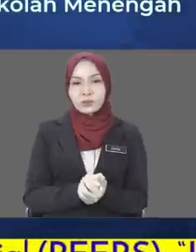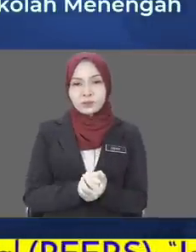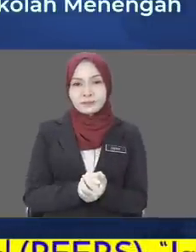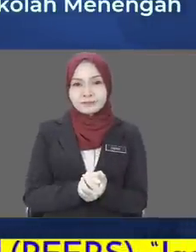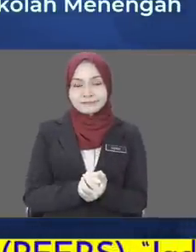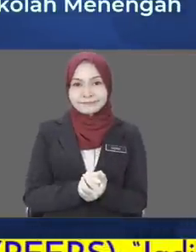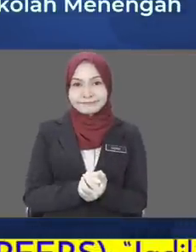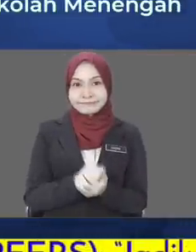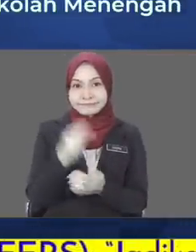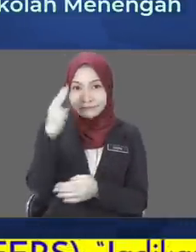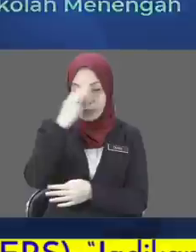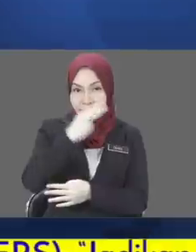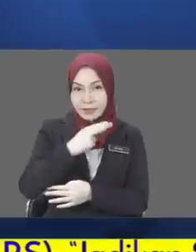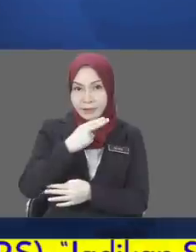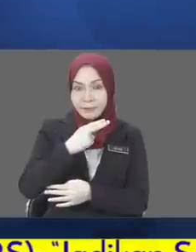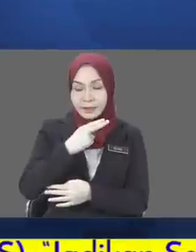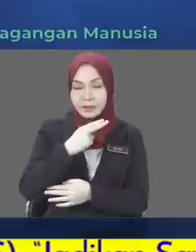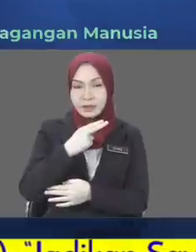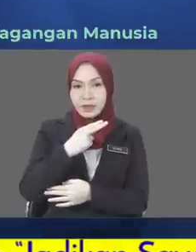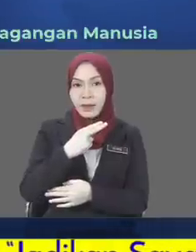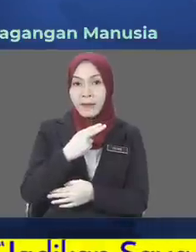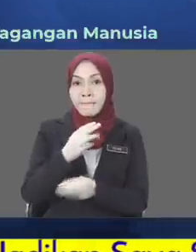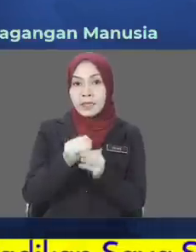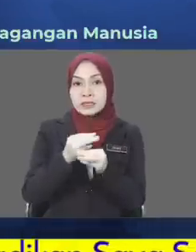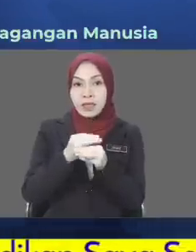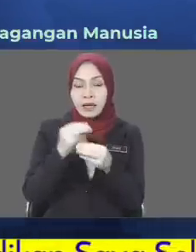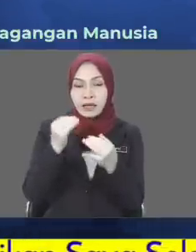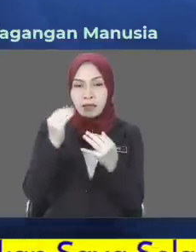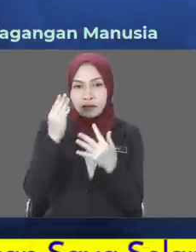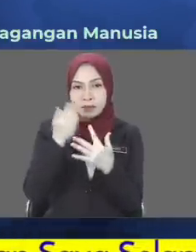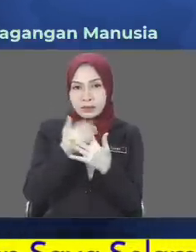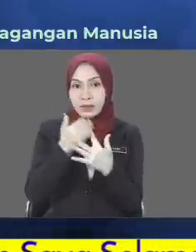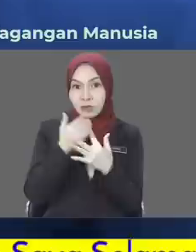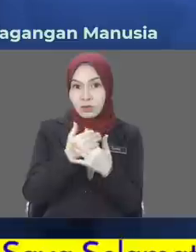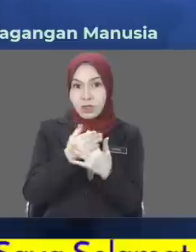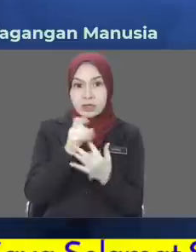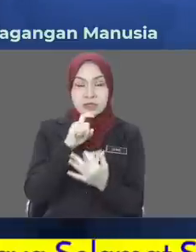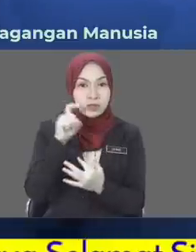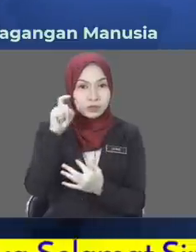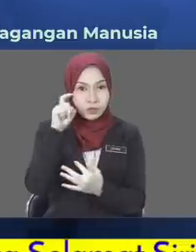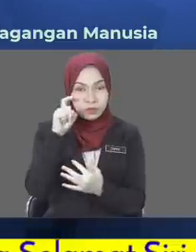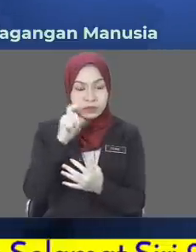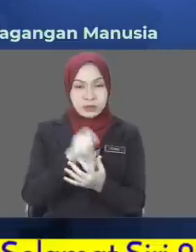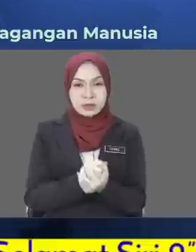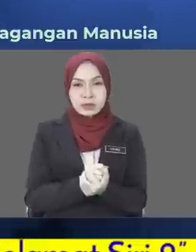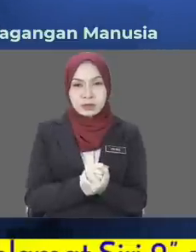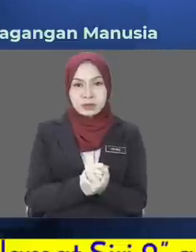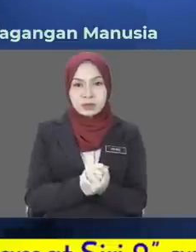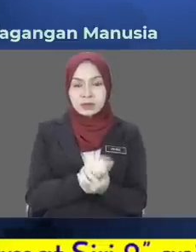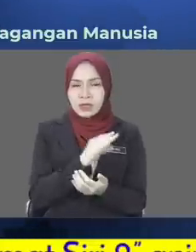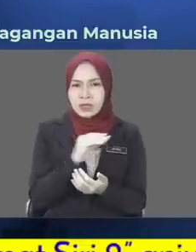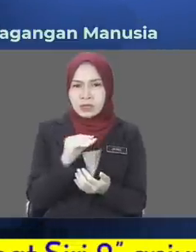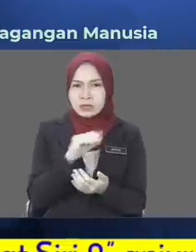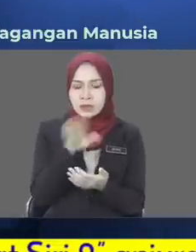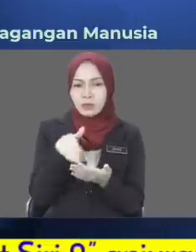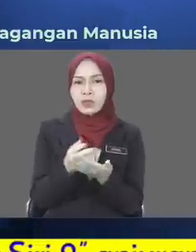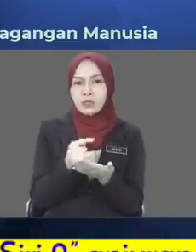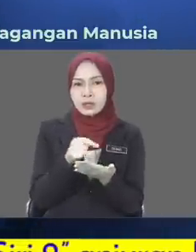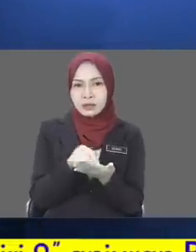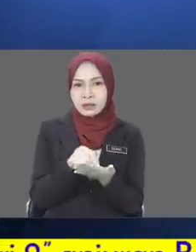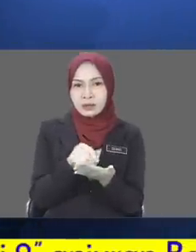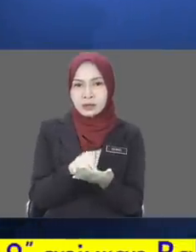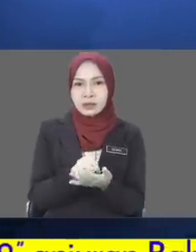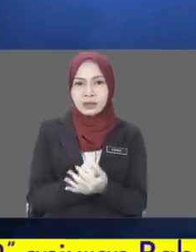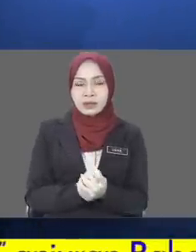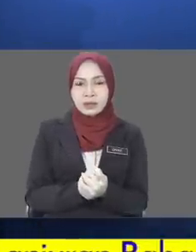dalam menangani isu-isu seperti gangguan seksual dan pemberdangan manusia